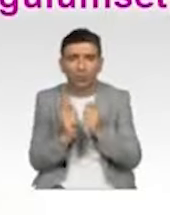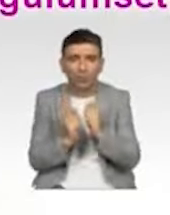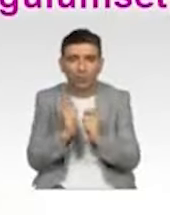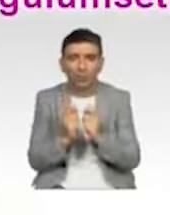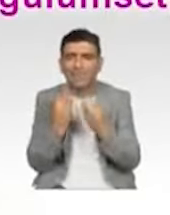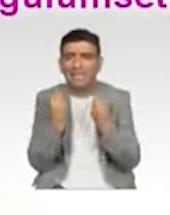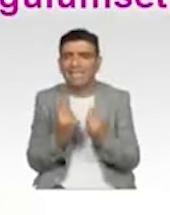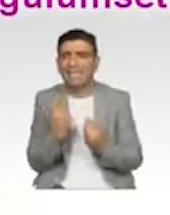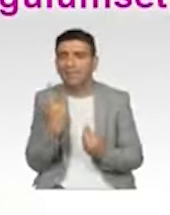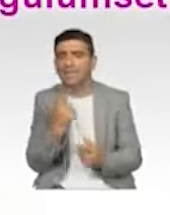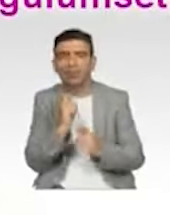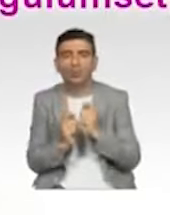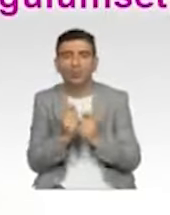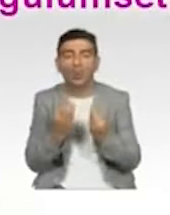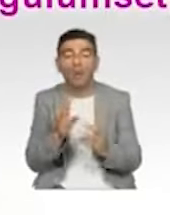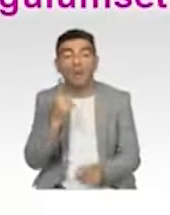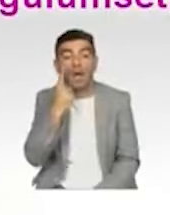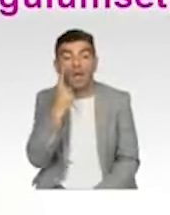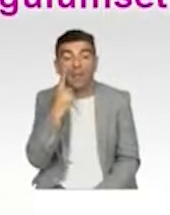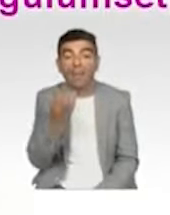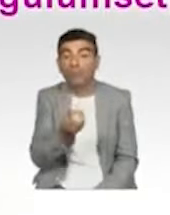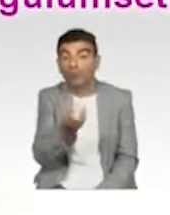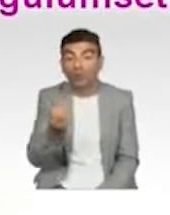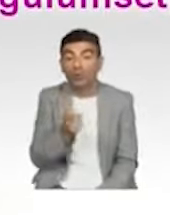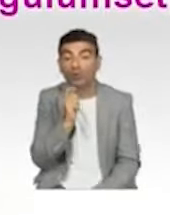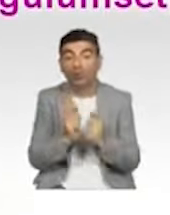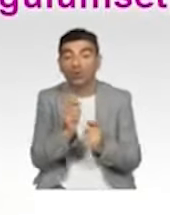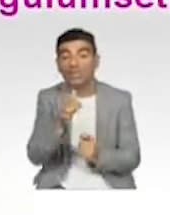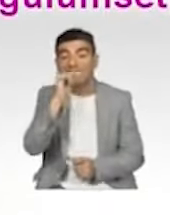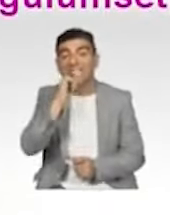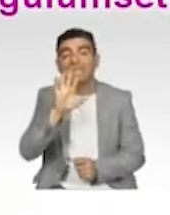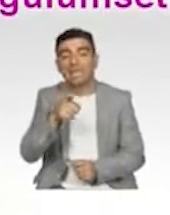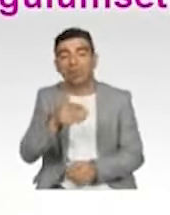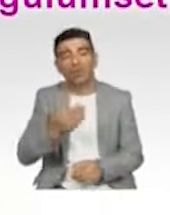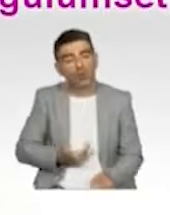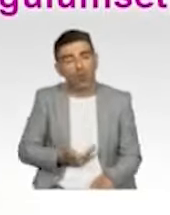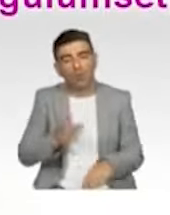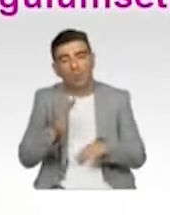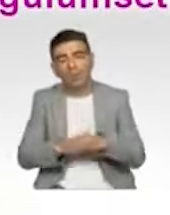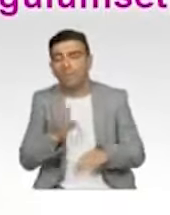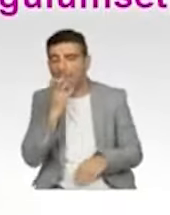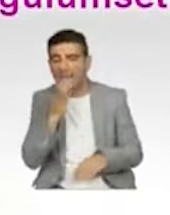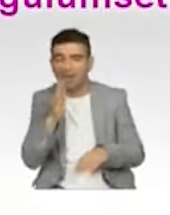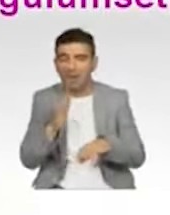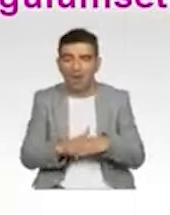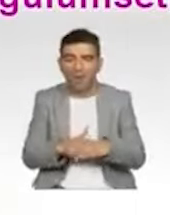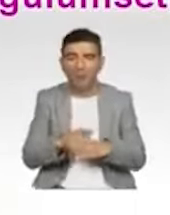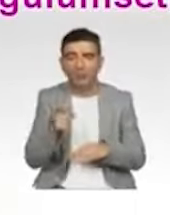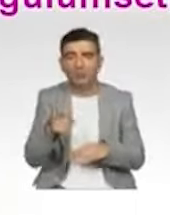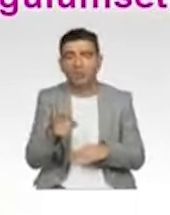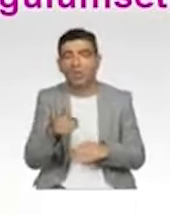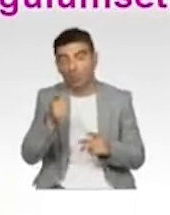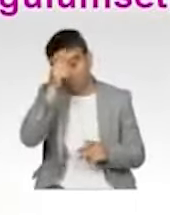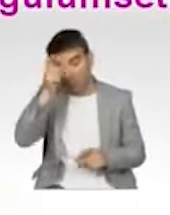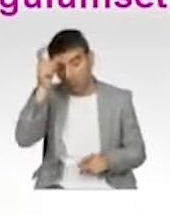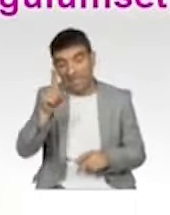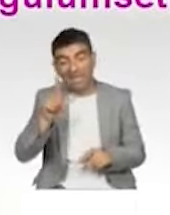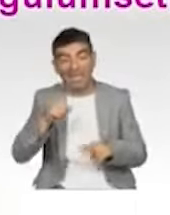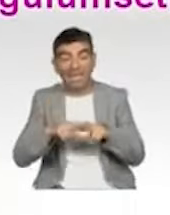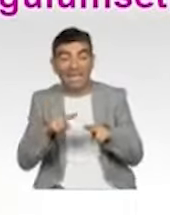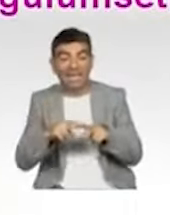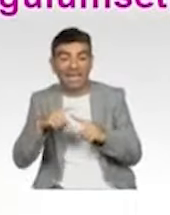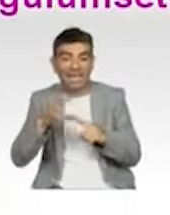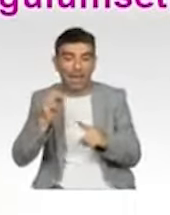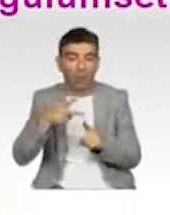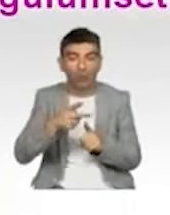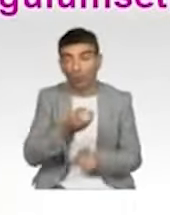veremez. Ama zaten atalarımız sütü çok tüketmemişler. Sütü işlemişler, yoğurt yapmışlar, peynir yapmışlar. Çünkü ülkemizde laktoz intoleransı